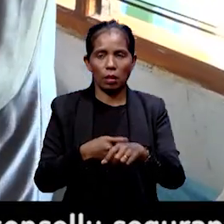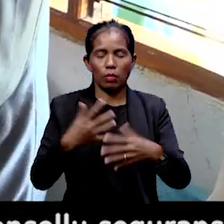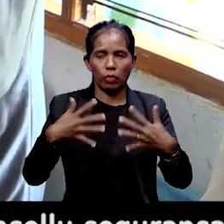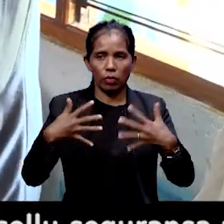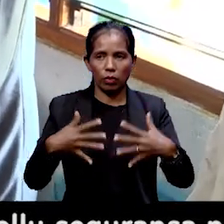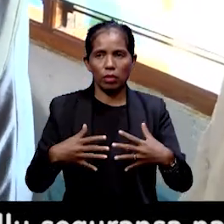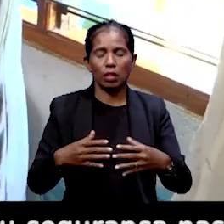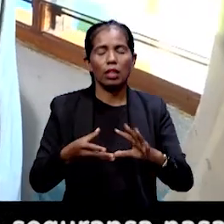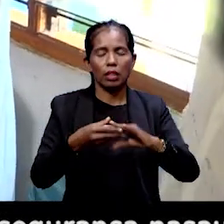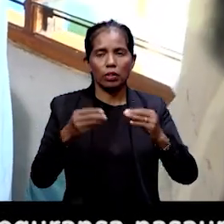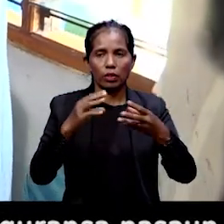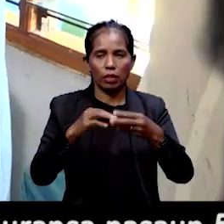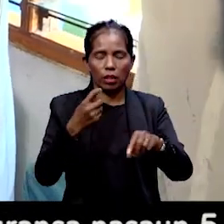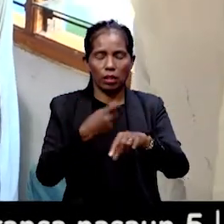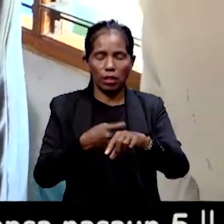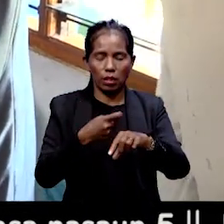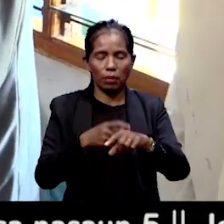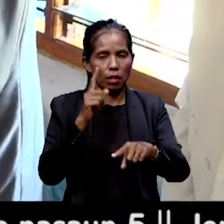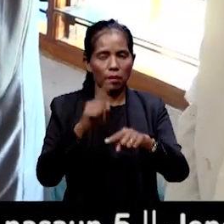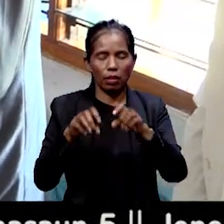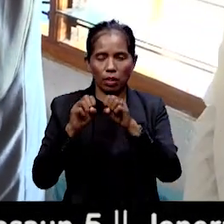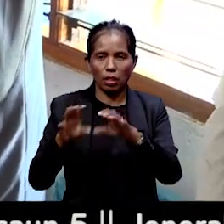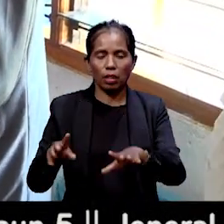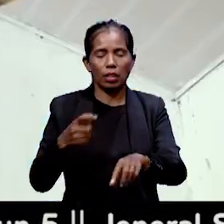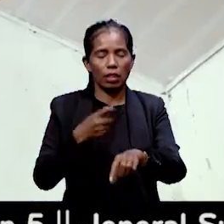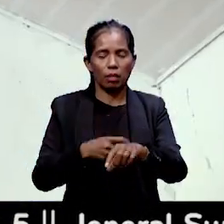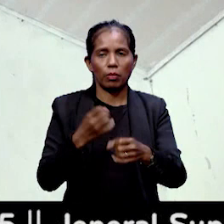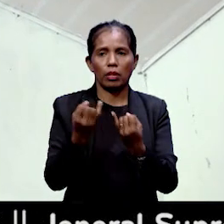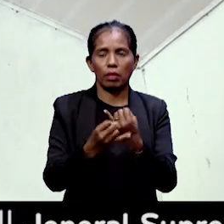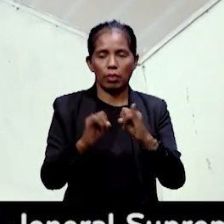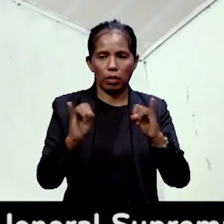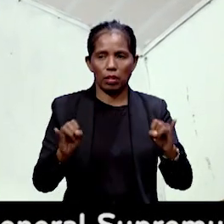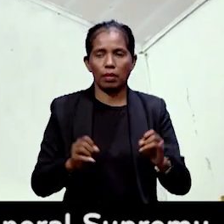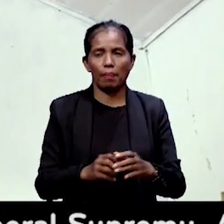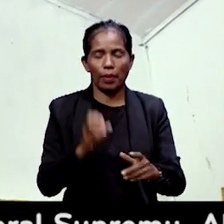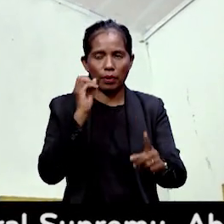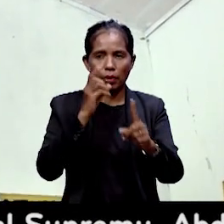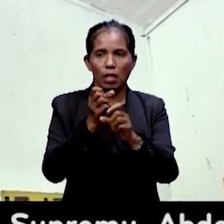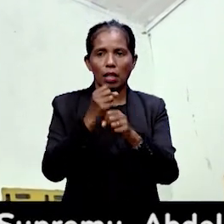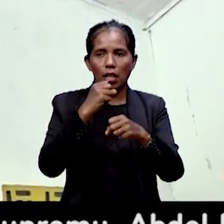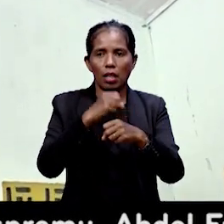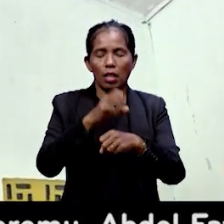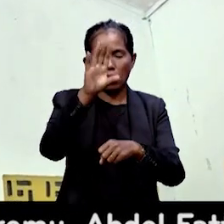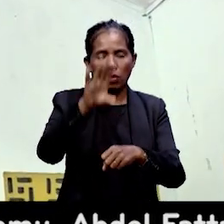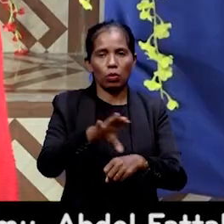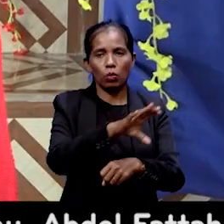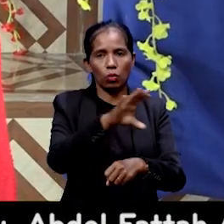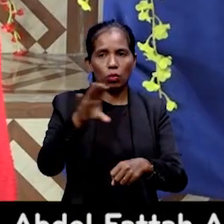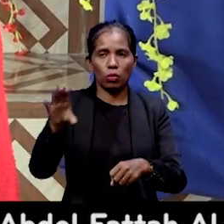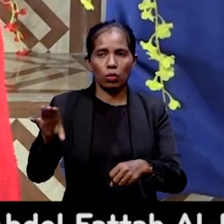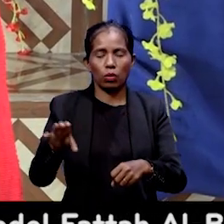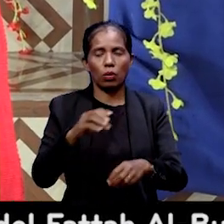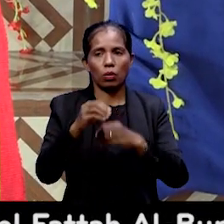atu historia sira iha tempo resistência labele lakon iha tempo independência. Objetivo si hari cruz ne makakilar ba mundo kona ba